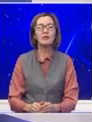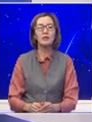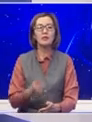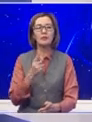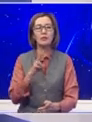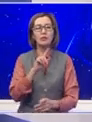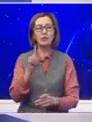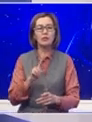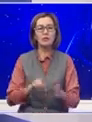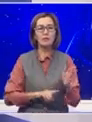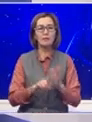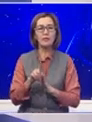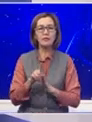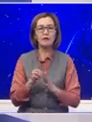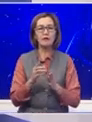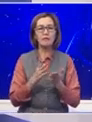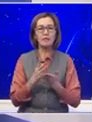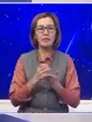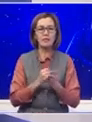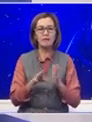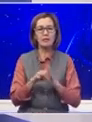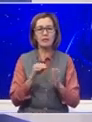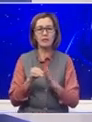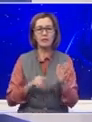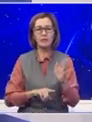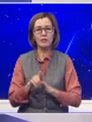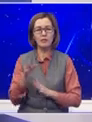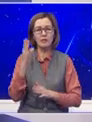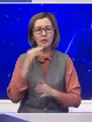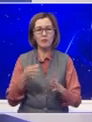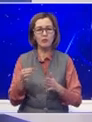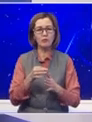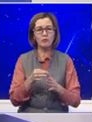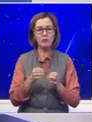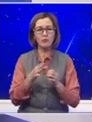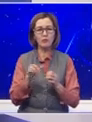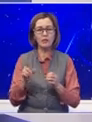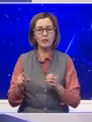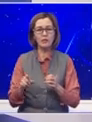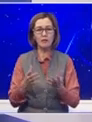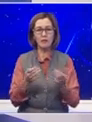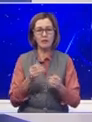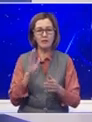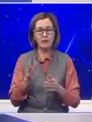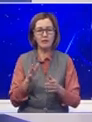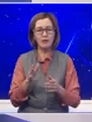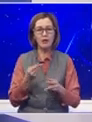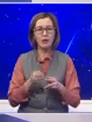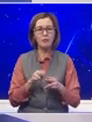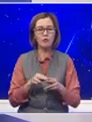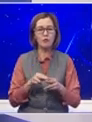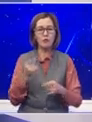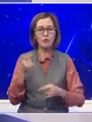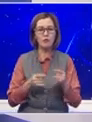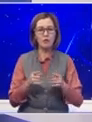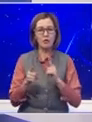Бірінші наурыздан бастап, өңірлік кадрлық резервті іріктеу басталады. Алматы облысында өңірлік резервке 15 адам қабылданатын белгілі болды. Бұл